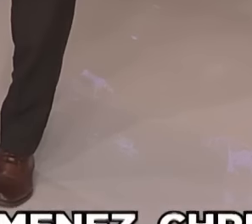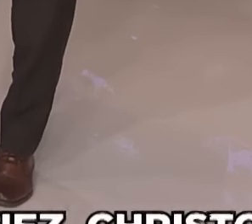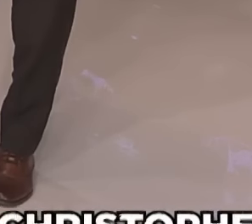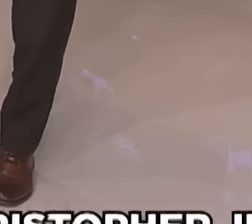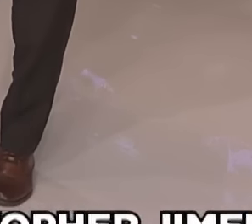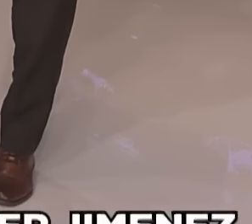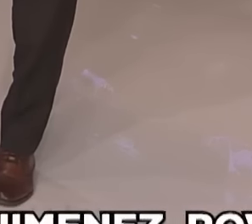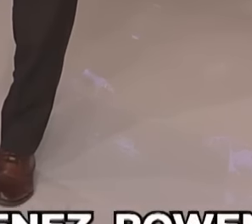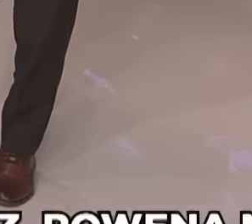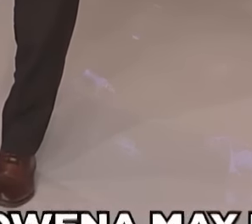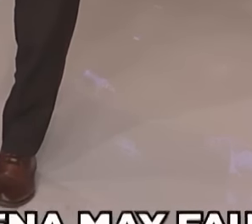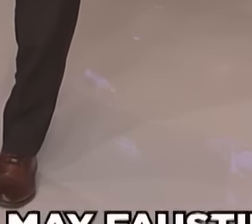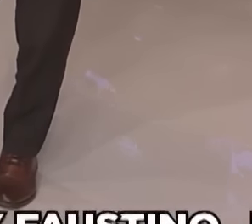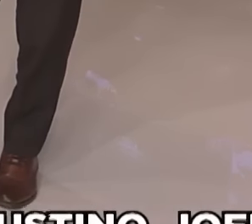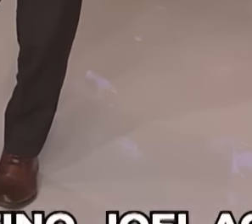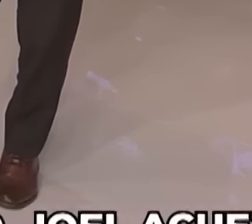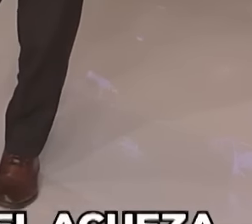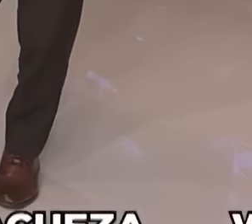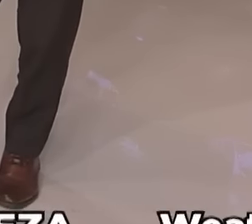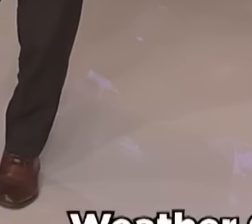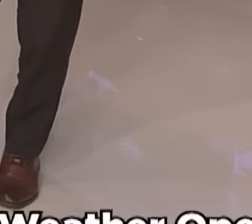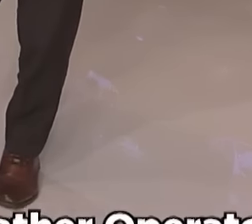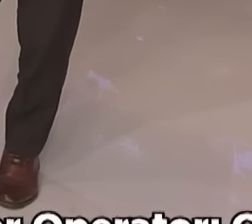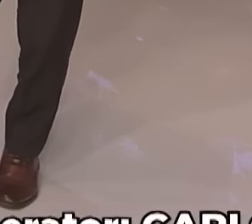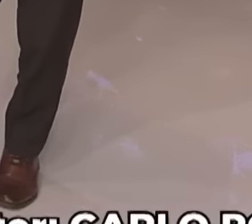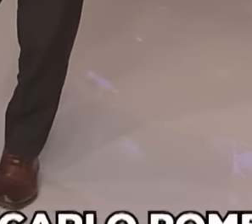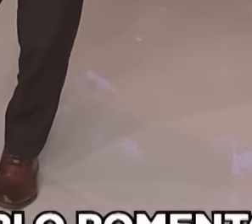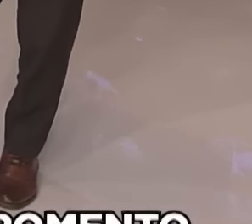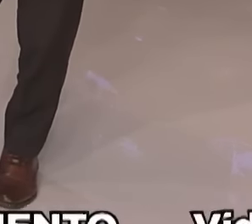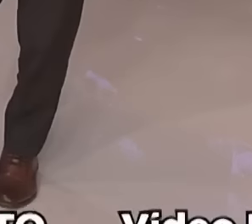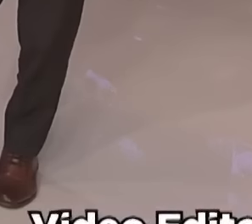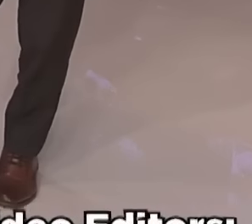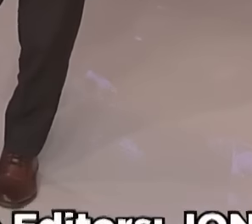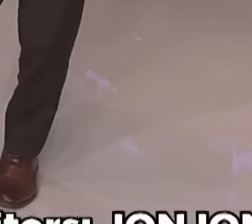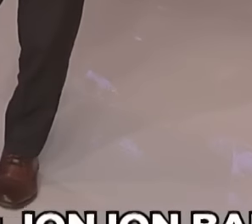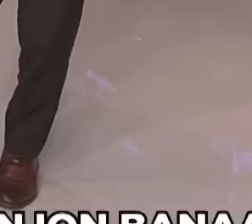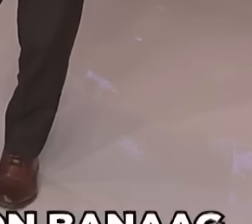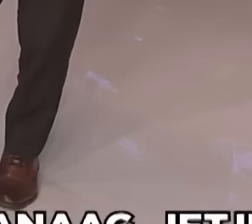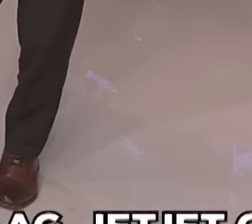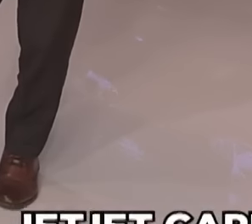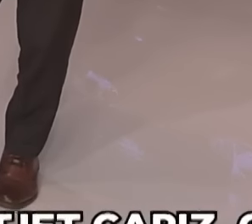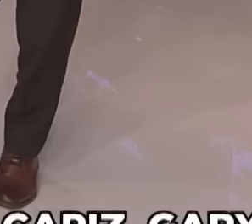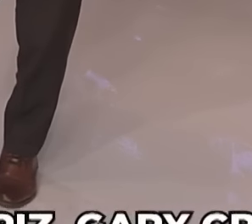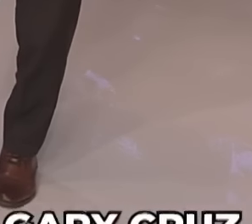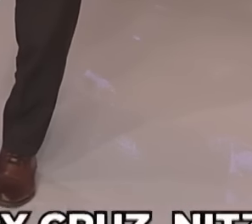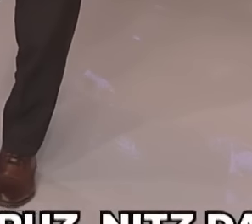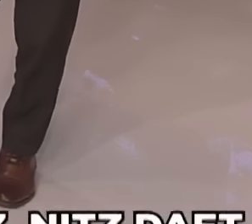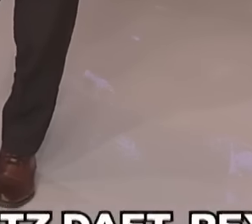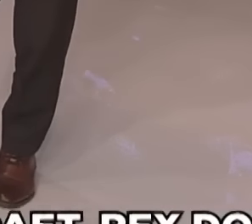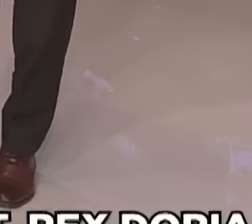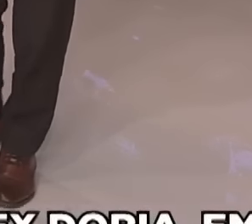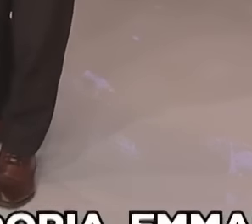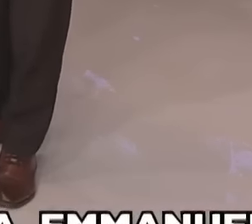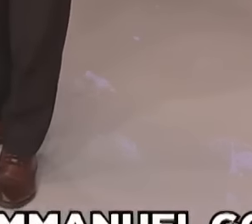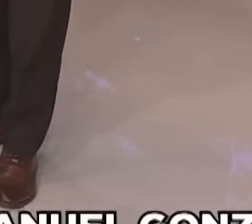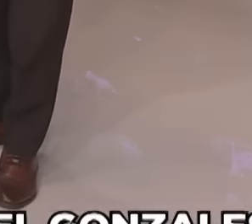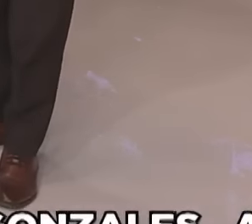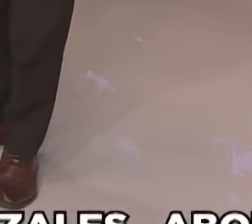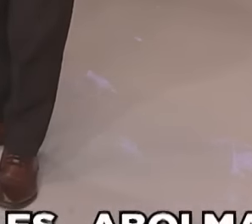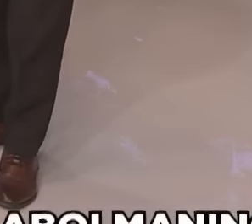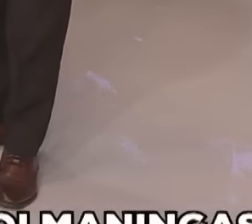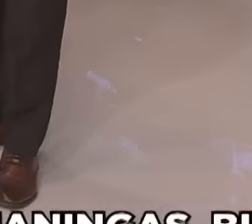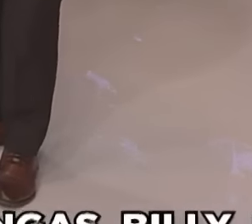lang naglalagay yung kanilang mga contractor, iniiwan nila, wala silang pakialam. Basta na ikabit nila. Oo, kaya yun, mabuti